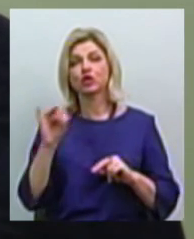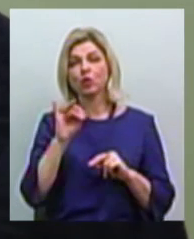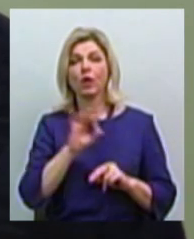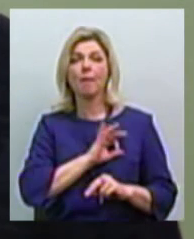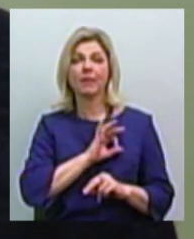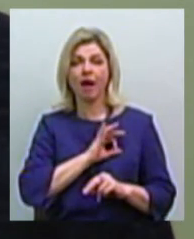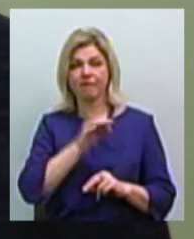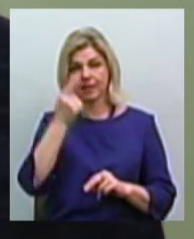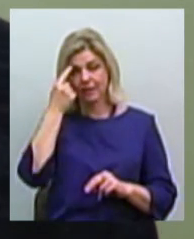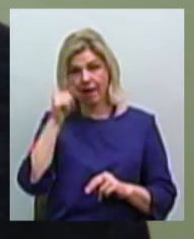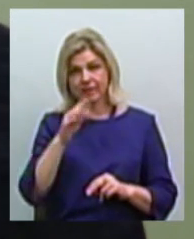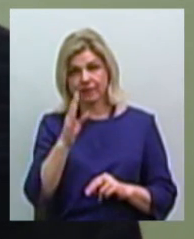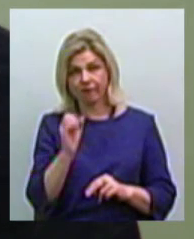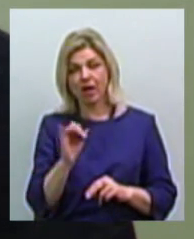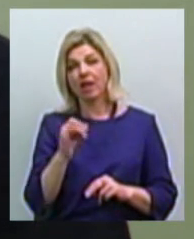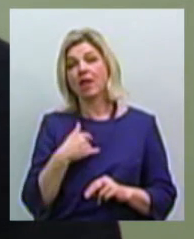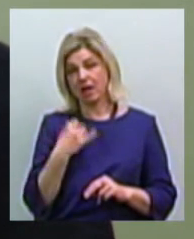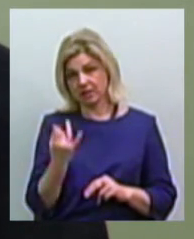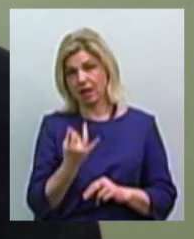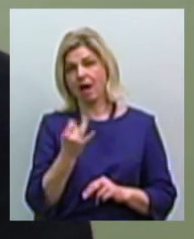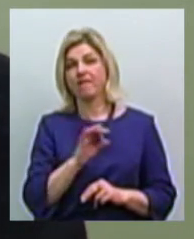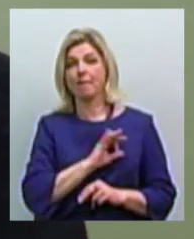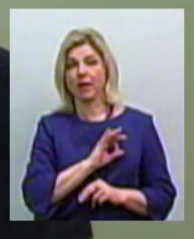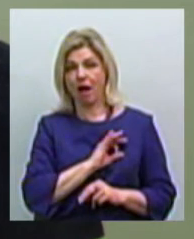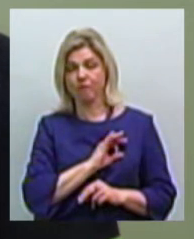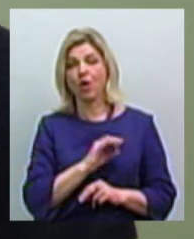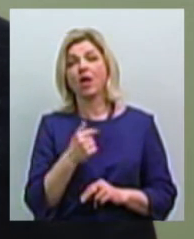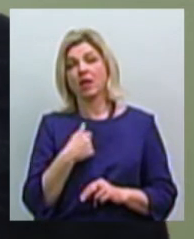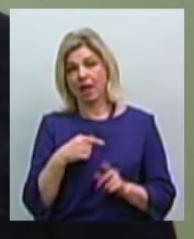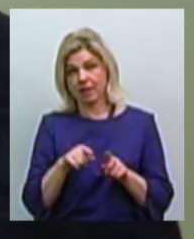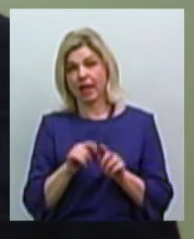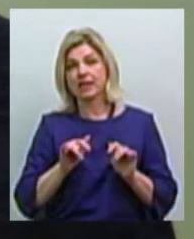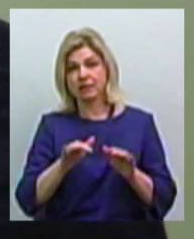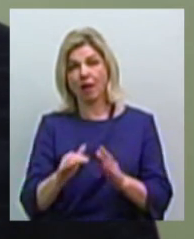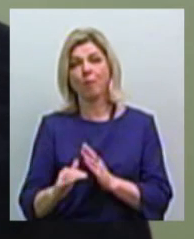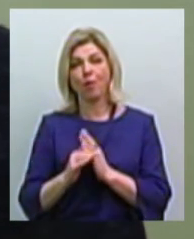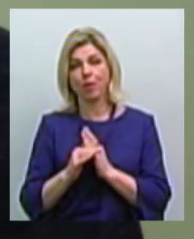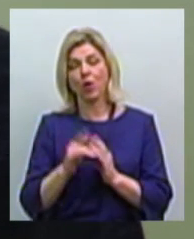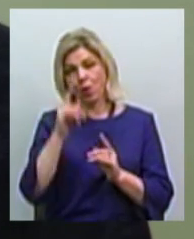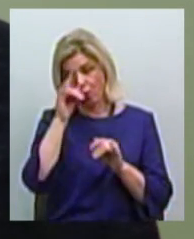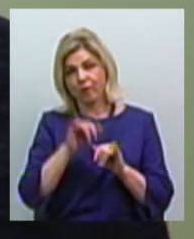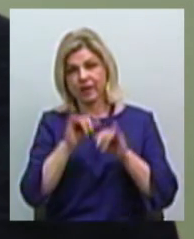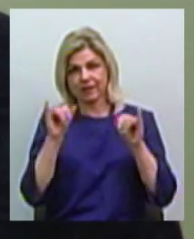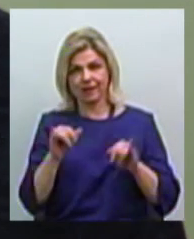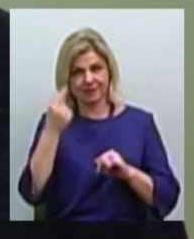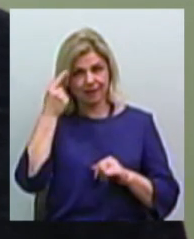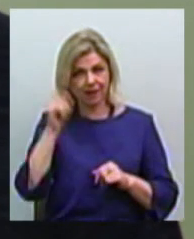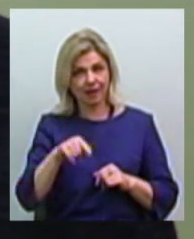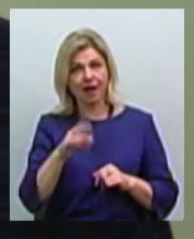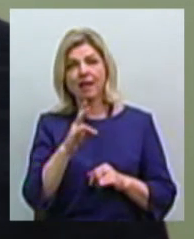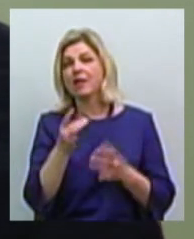саме правознавством. Так. І вважаю, що такі от заходи вони допомагають більш поглибити знання. Не просто йти